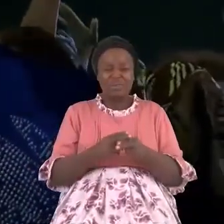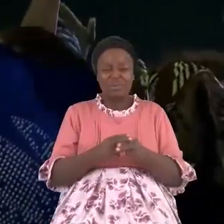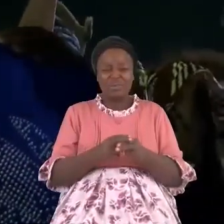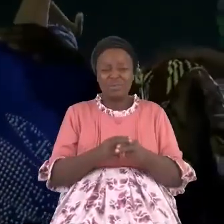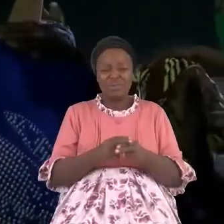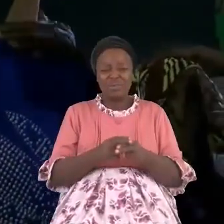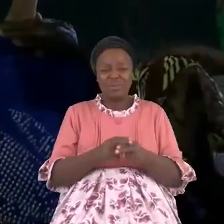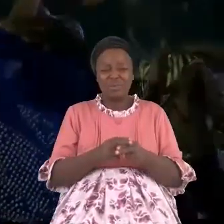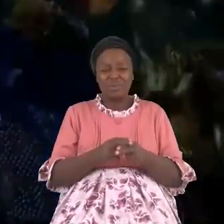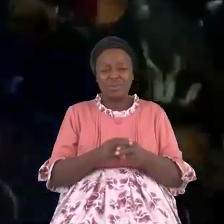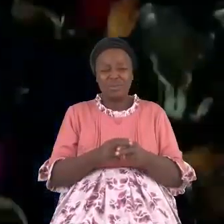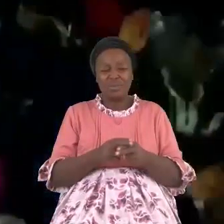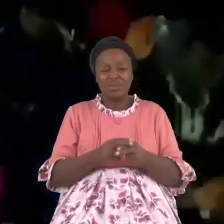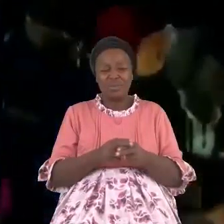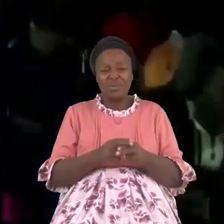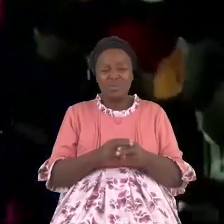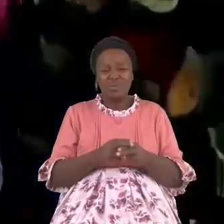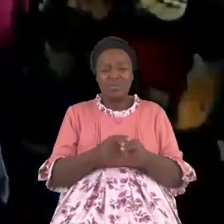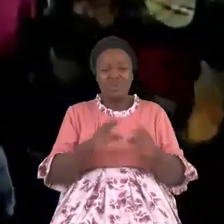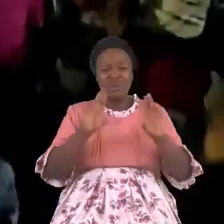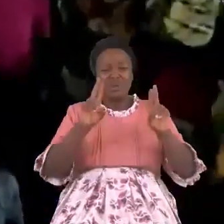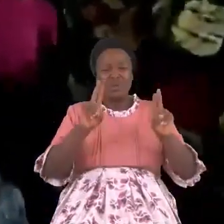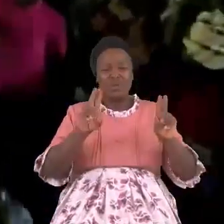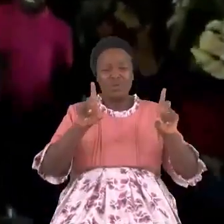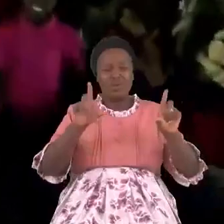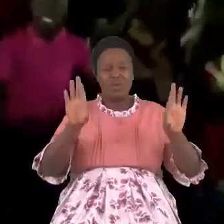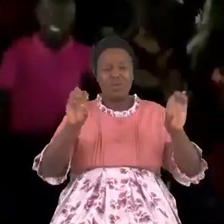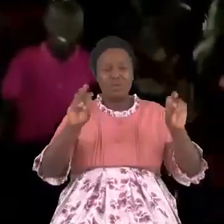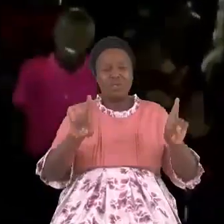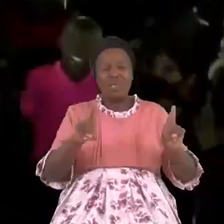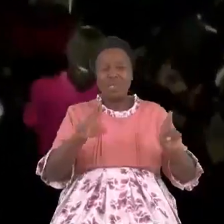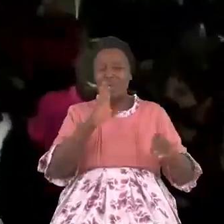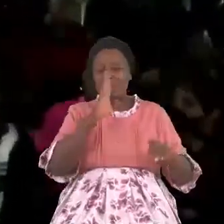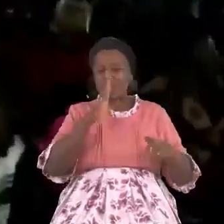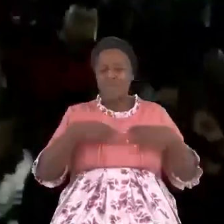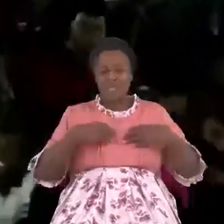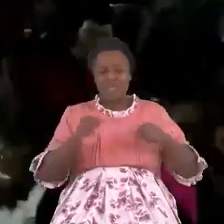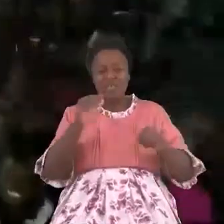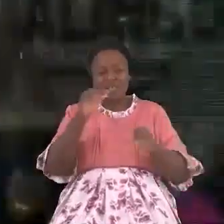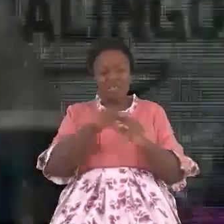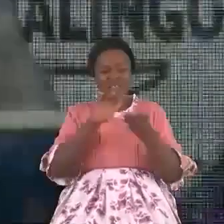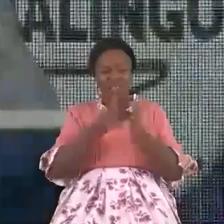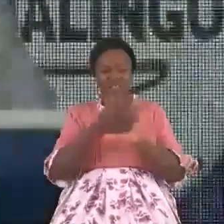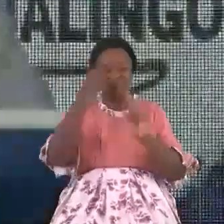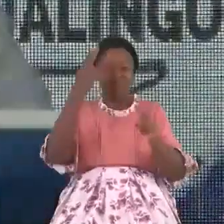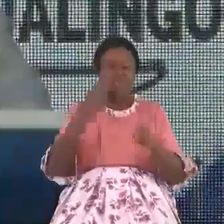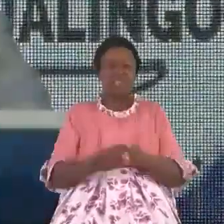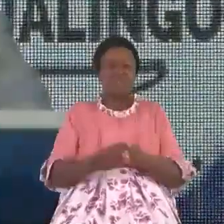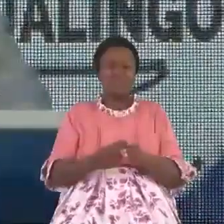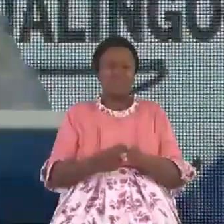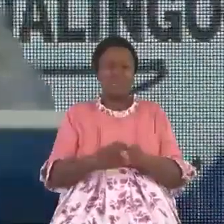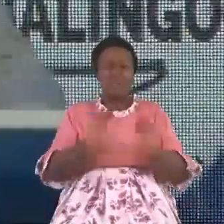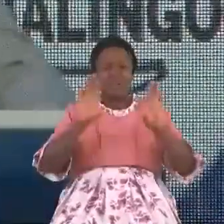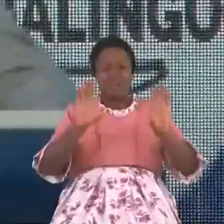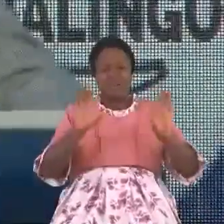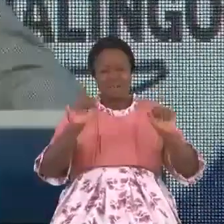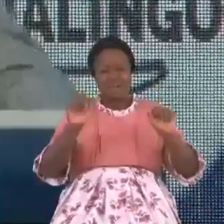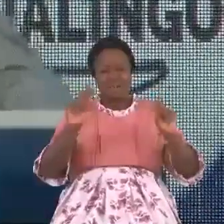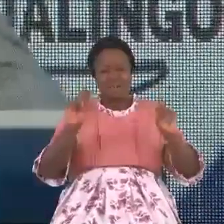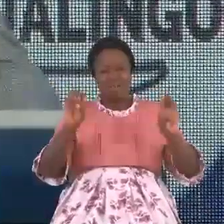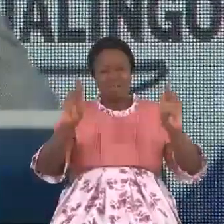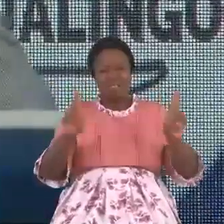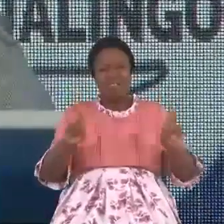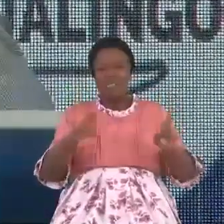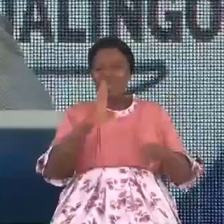Onye afọ ka agwọ gị n'aha Jizọs. Ọrịa kansa ka agwọ gị n'aha